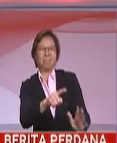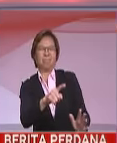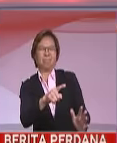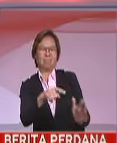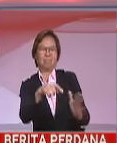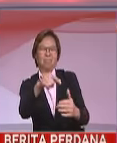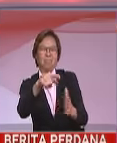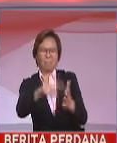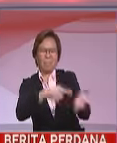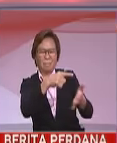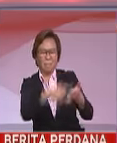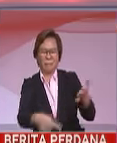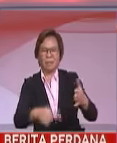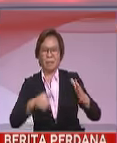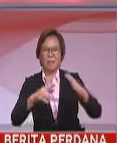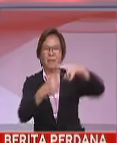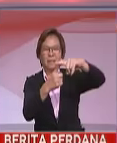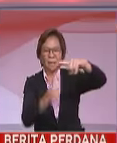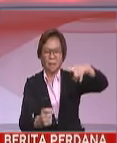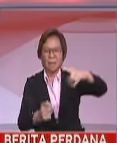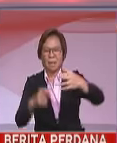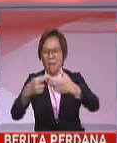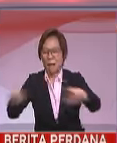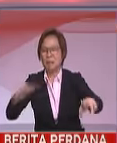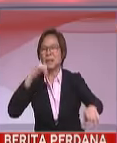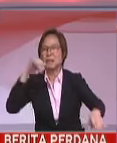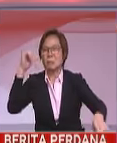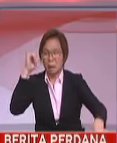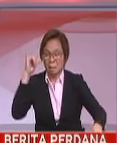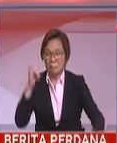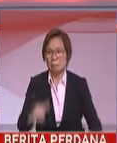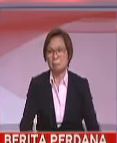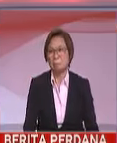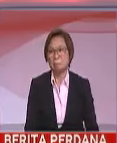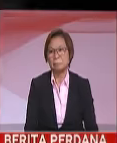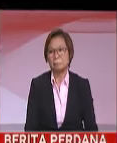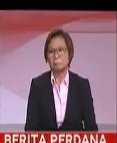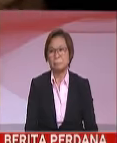jersey berkenaan sebaik ia dilancarkan kemarin.